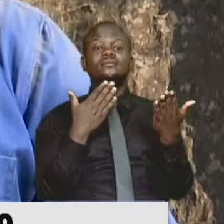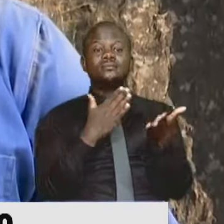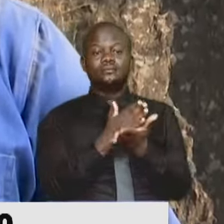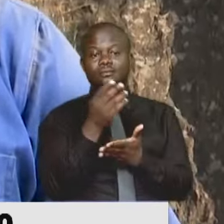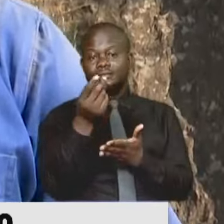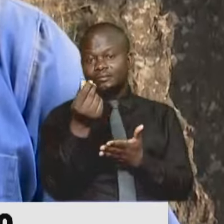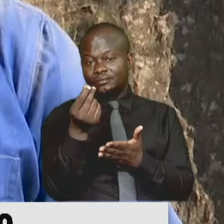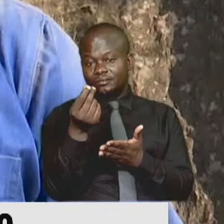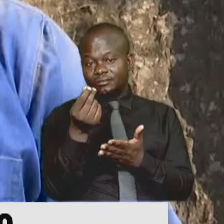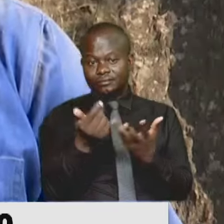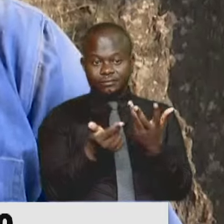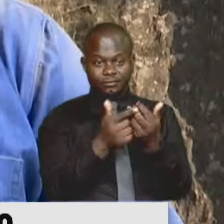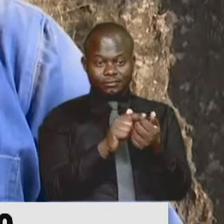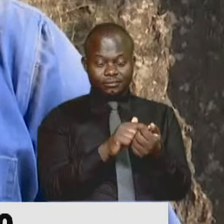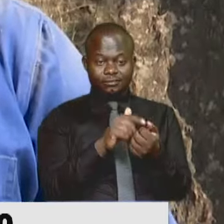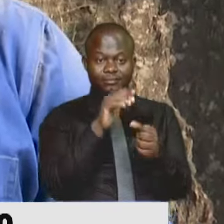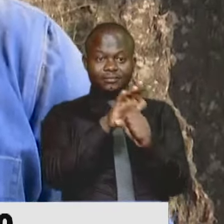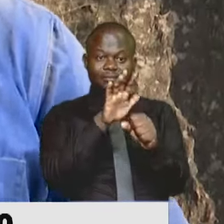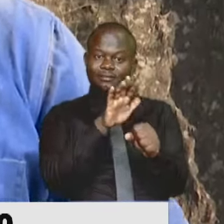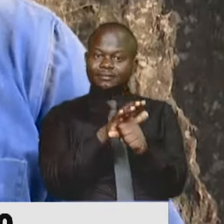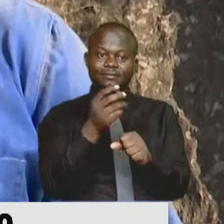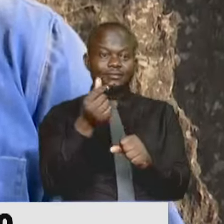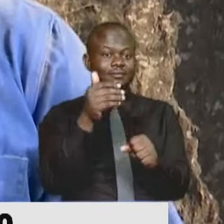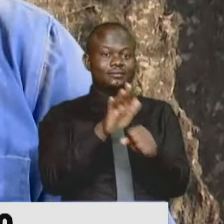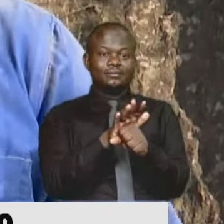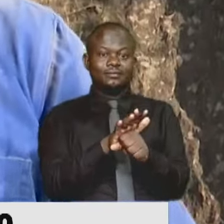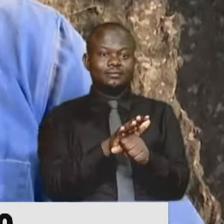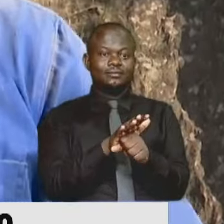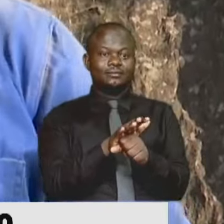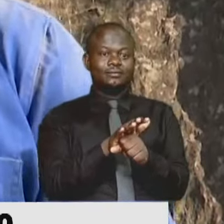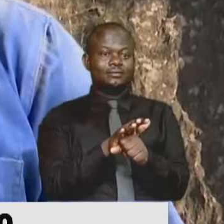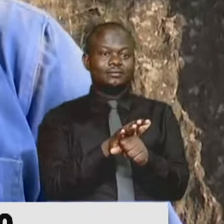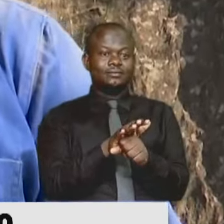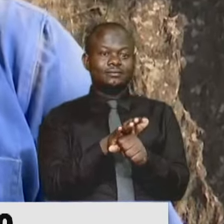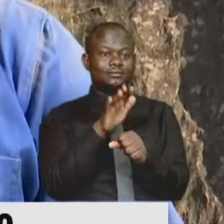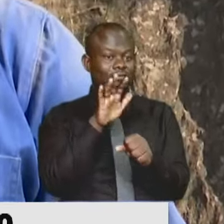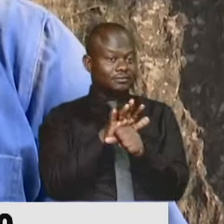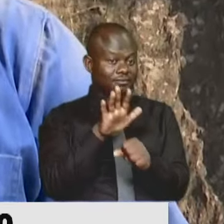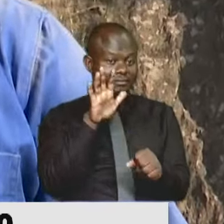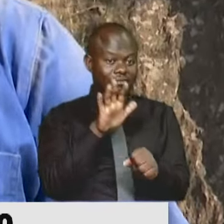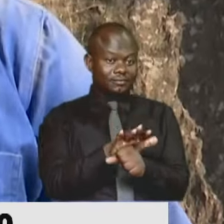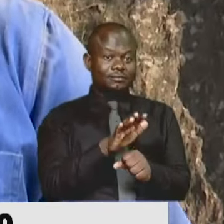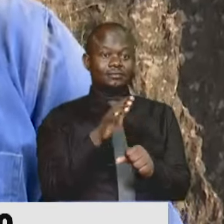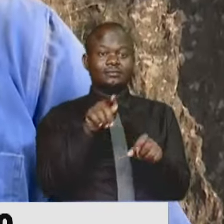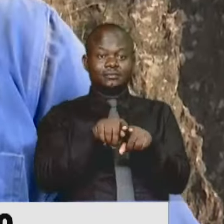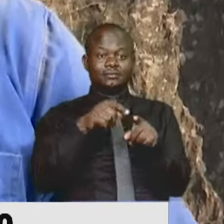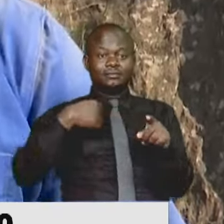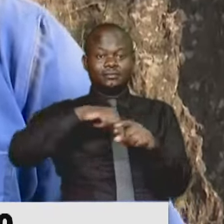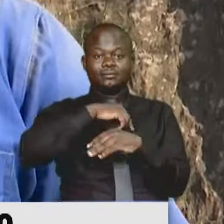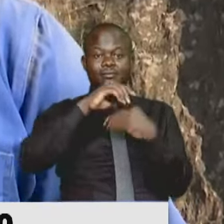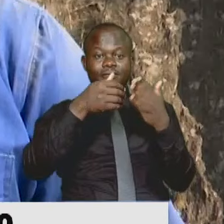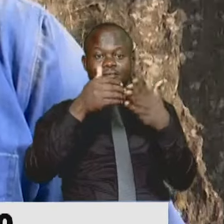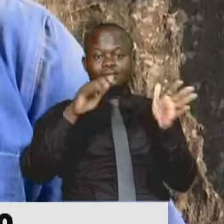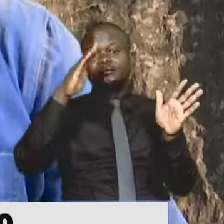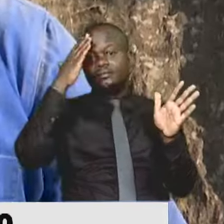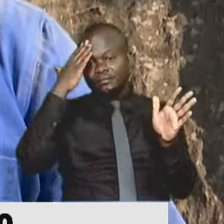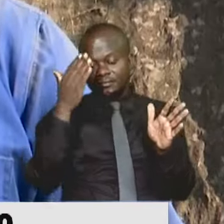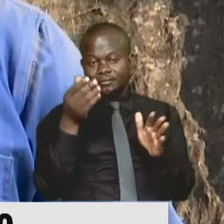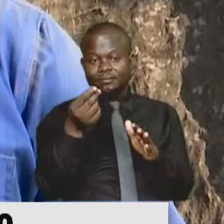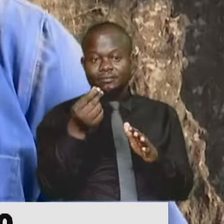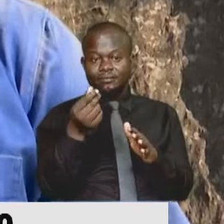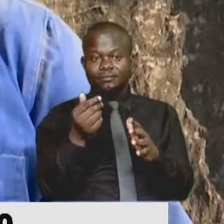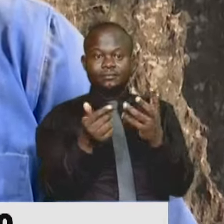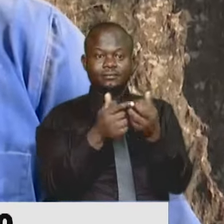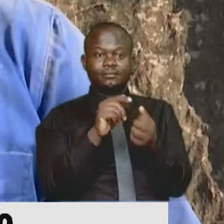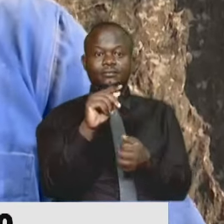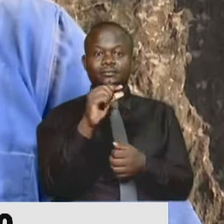n'amafaranga ni ukuyabara ku biro, ntagira ngo nta mafaranga wabara no mu ntoki ukayarangiza. Ubu natwe tumaze kumenya ko inote uyibara ku